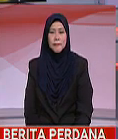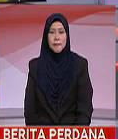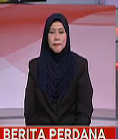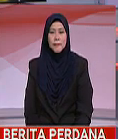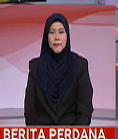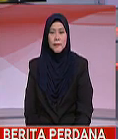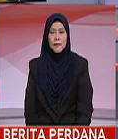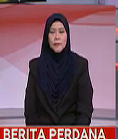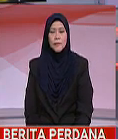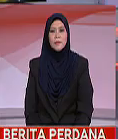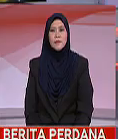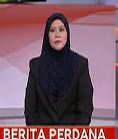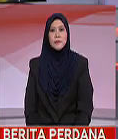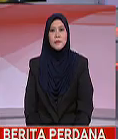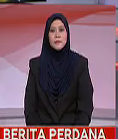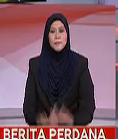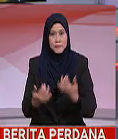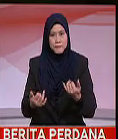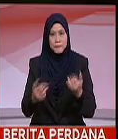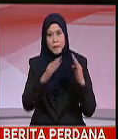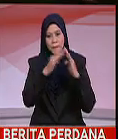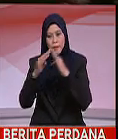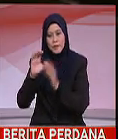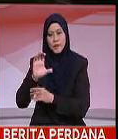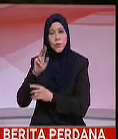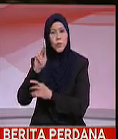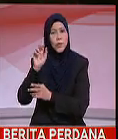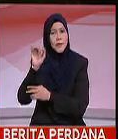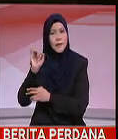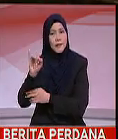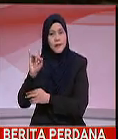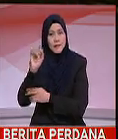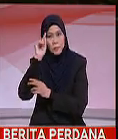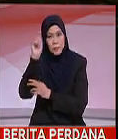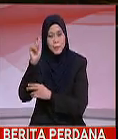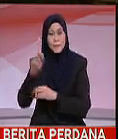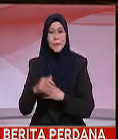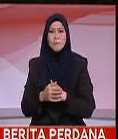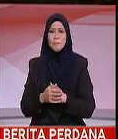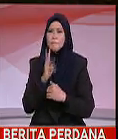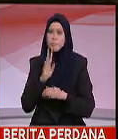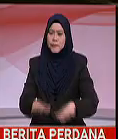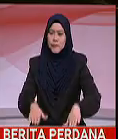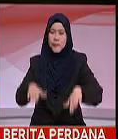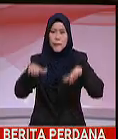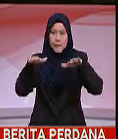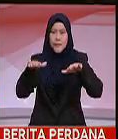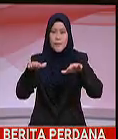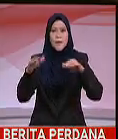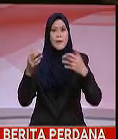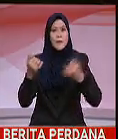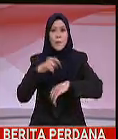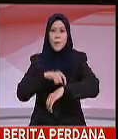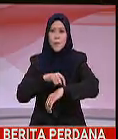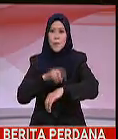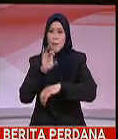Baik, Kamal juga Hazel di studio. Kini saya berada di Bandar Cukai Kemaman untuk laporan terkini perkembangan banjir di negeri Terengganu Darul Iman. Dan sehingga ke